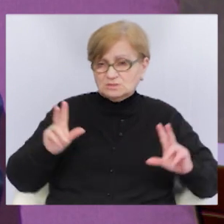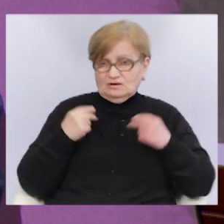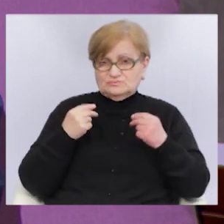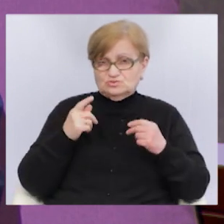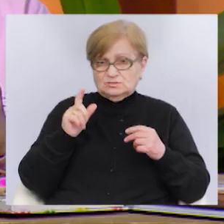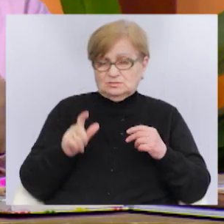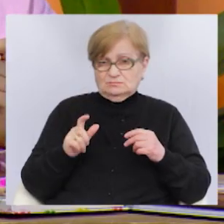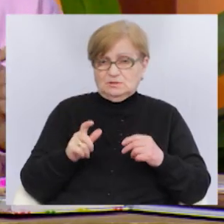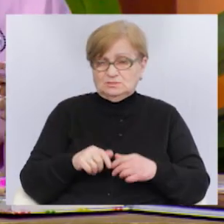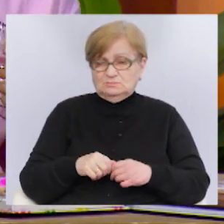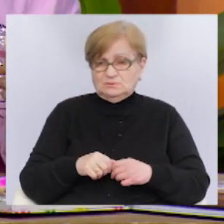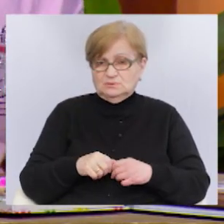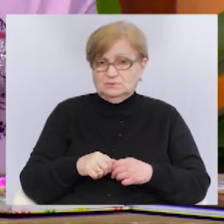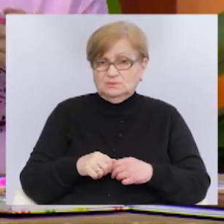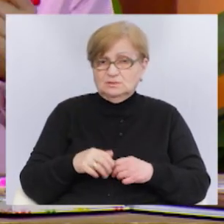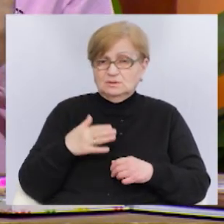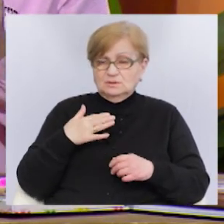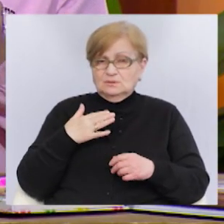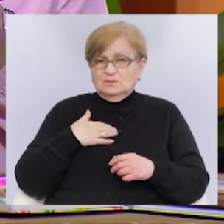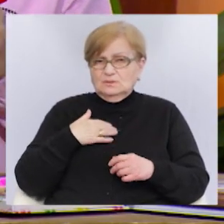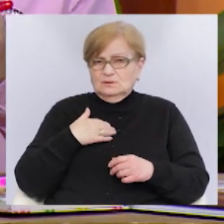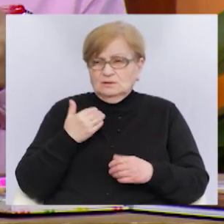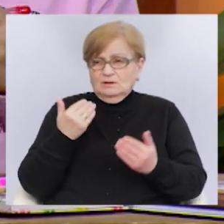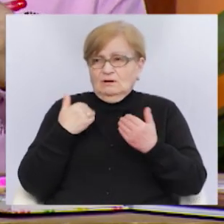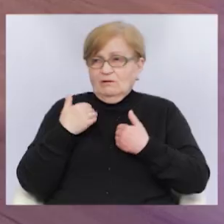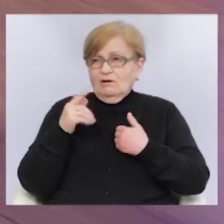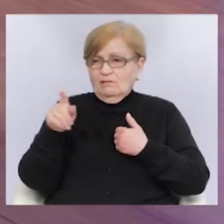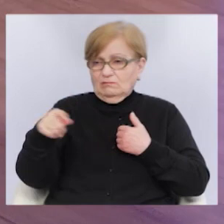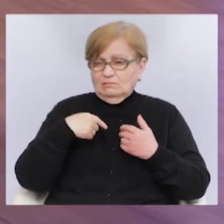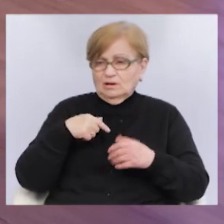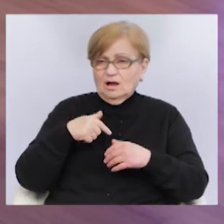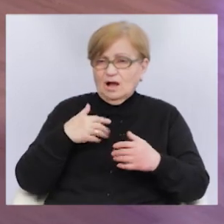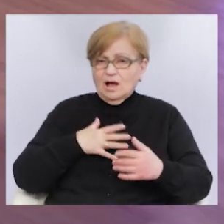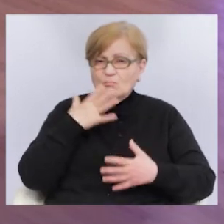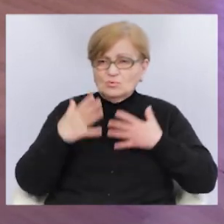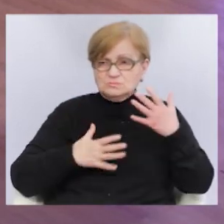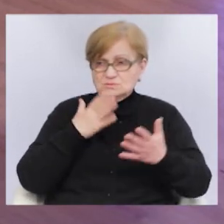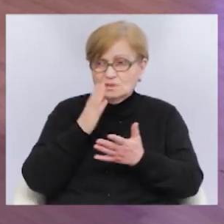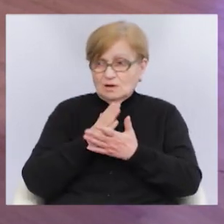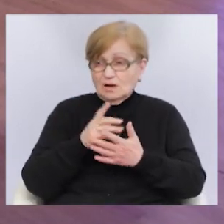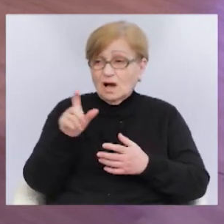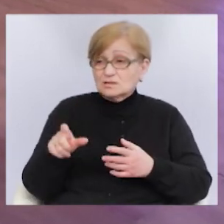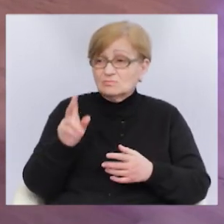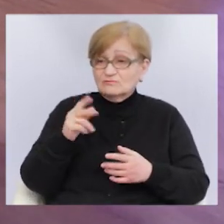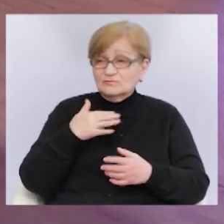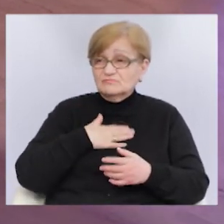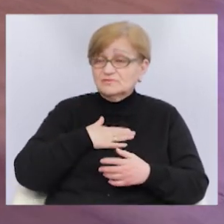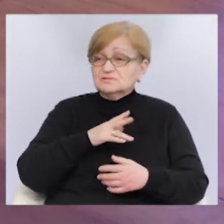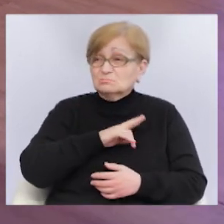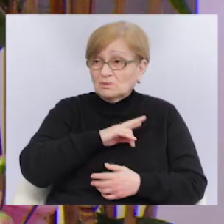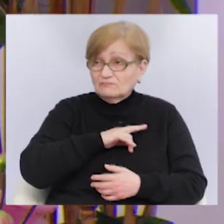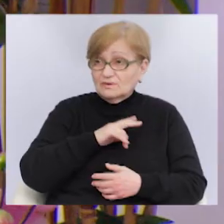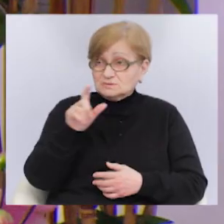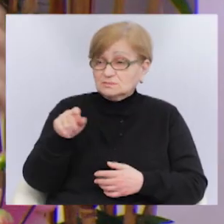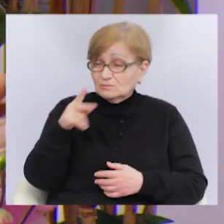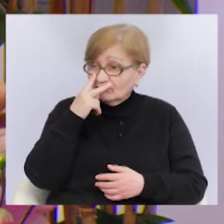სახეობა, ხა, ჩვენ ვრეზონირებთ ერთმანეთის ემოციებს. და როდესაც ადამიანი ჩვენთვის მნიშვნელოვანი ადამიანი, ჩვენთვის საყვარელი